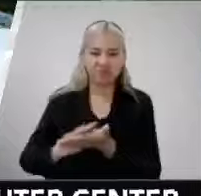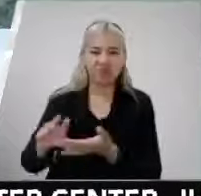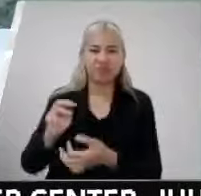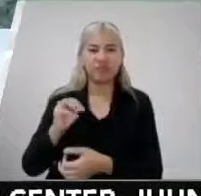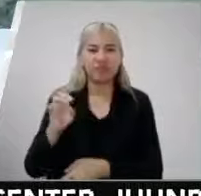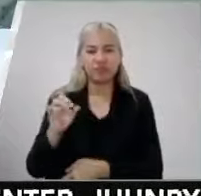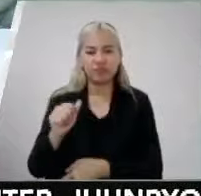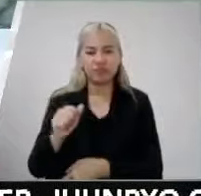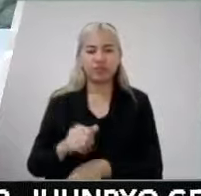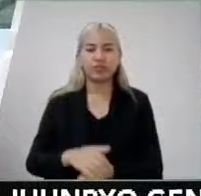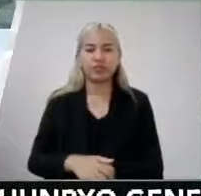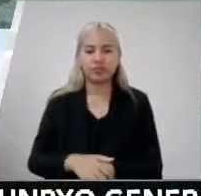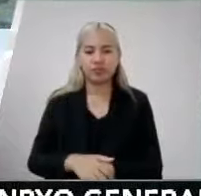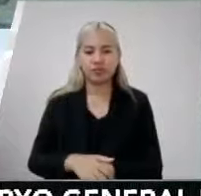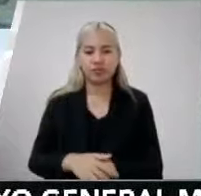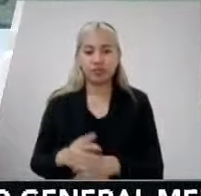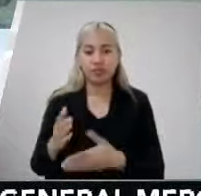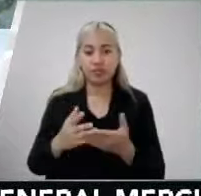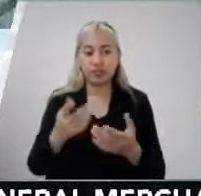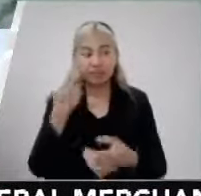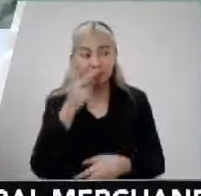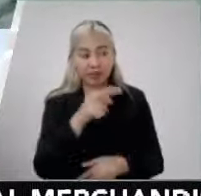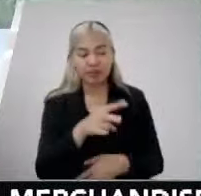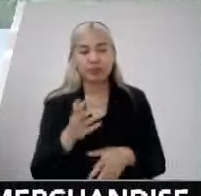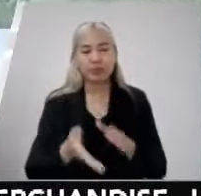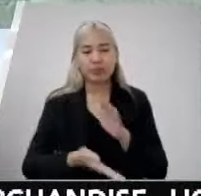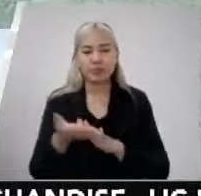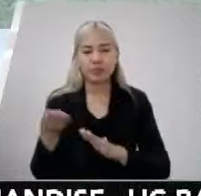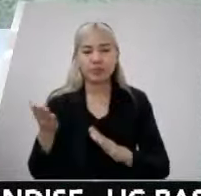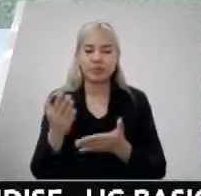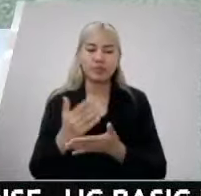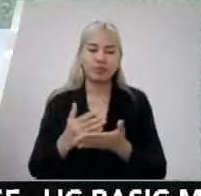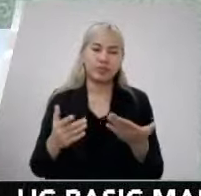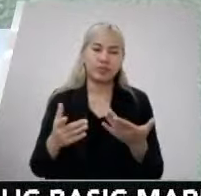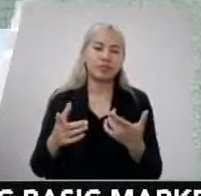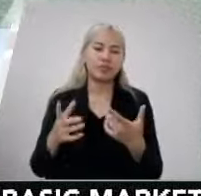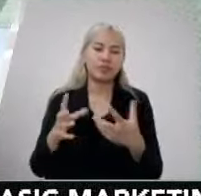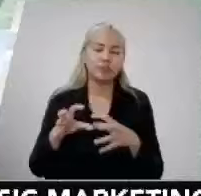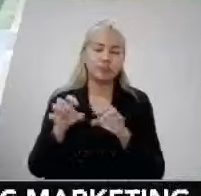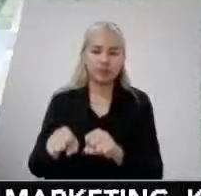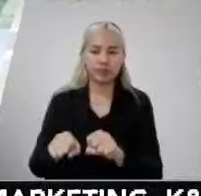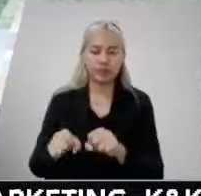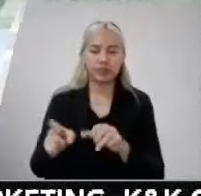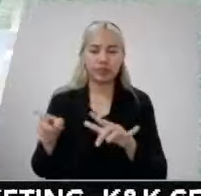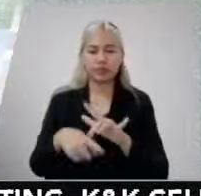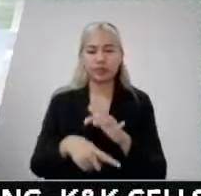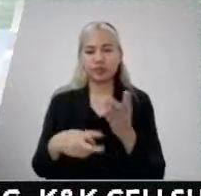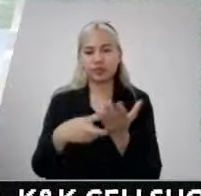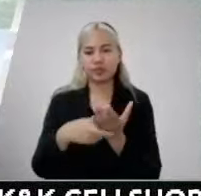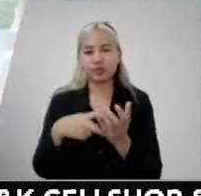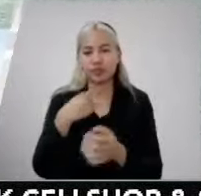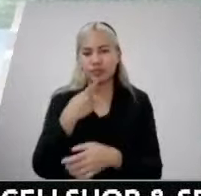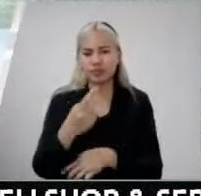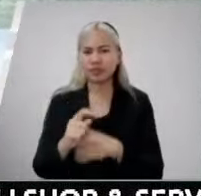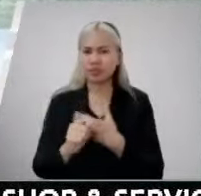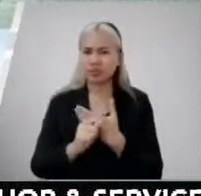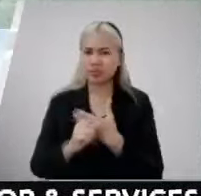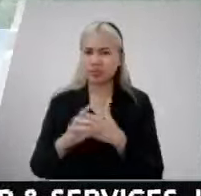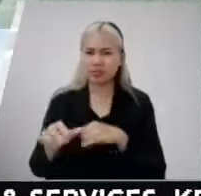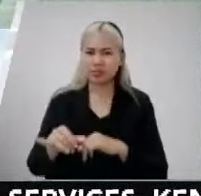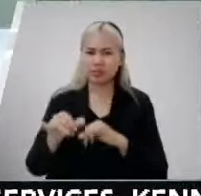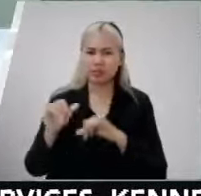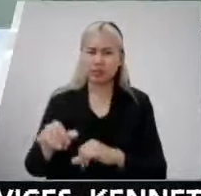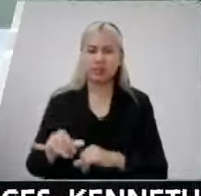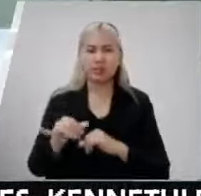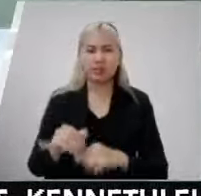iba pang nakakita ng team pero ang ilan ay nabutal ay natutisan. Depensa ng ilang riders, sandali pa lang naman daw sila na nakaparada doon.